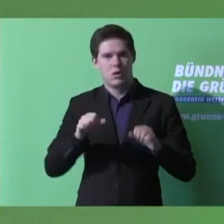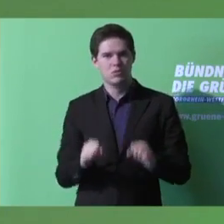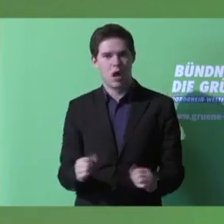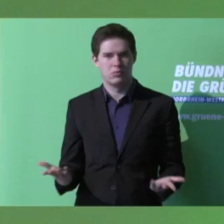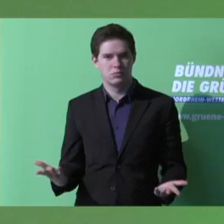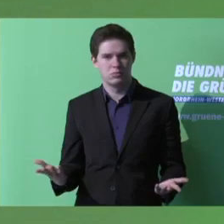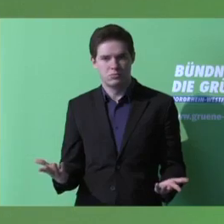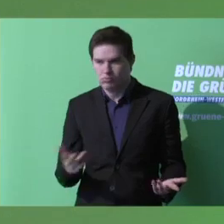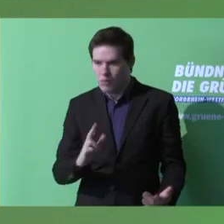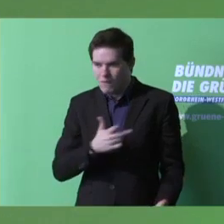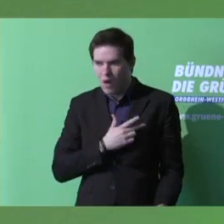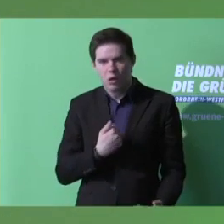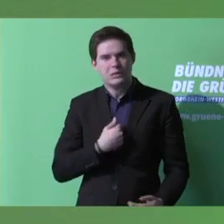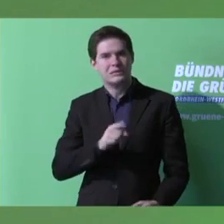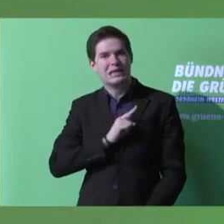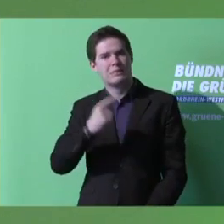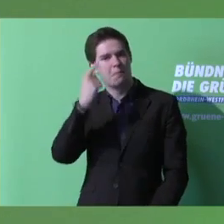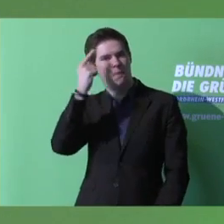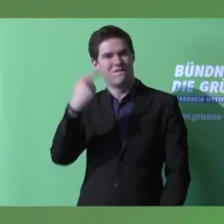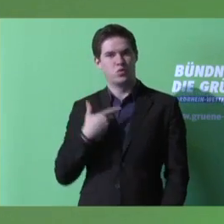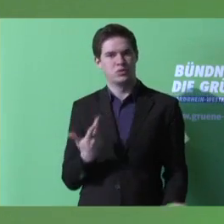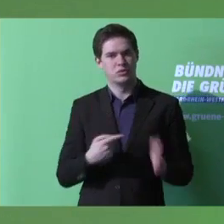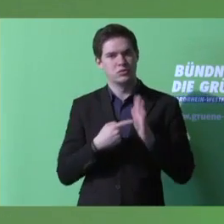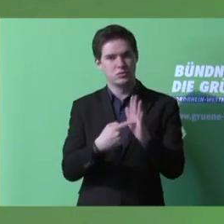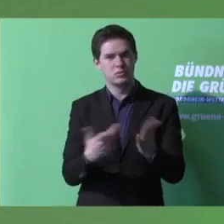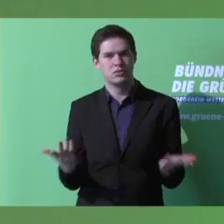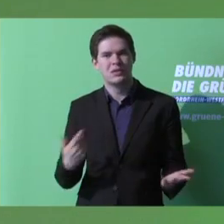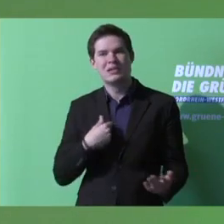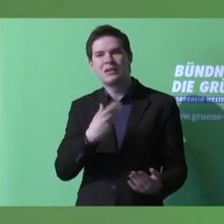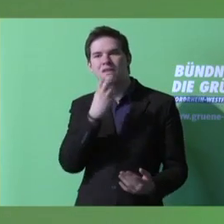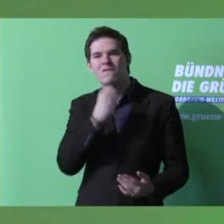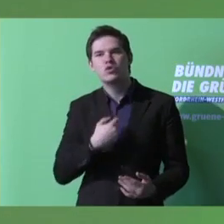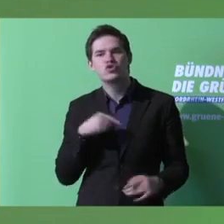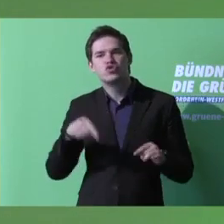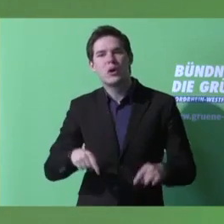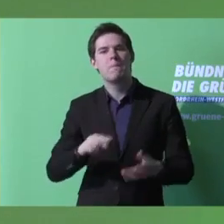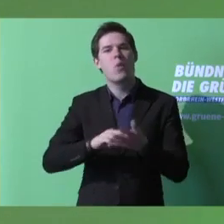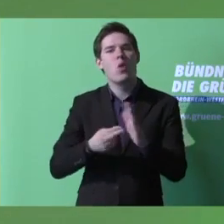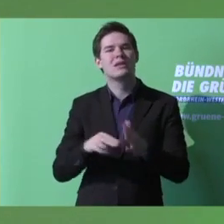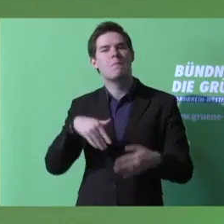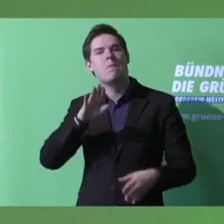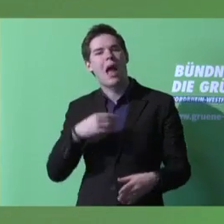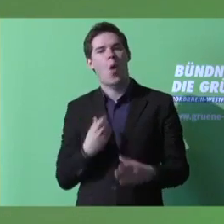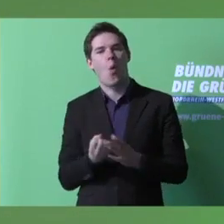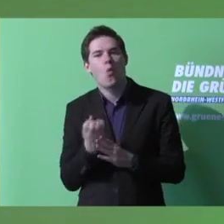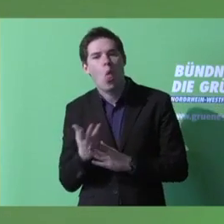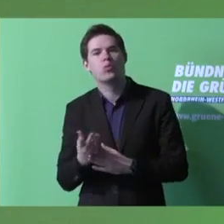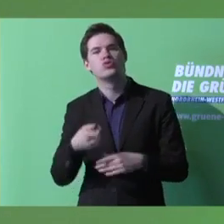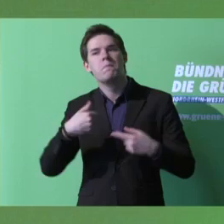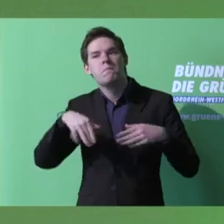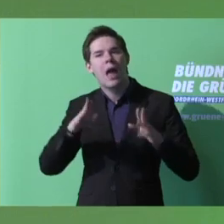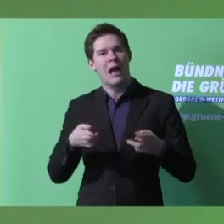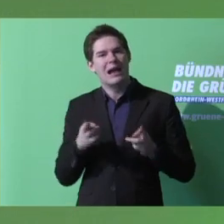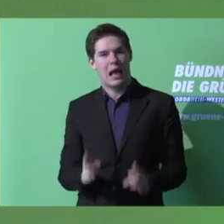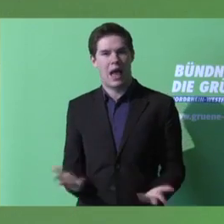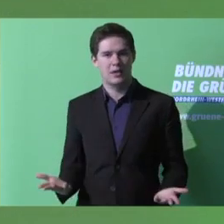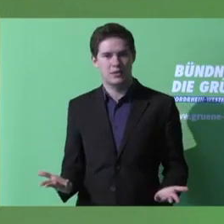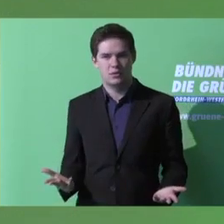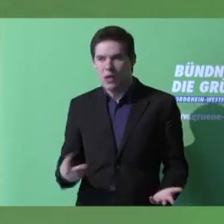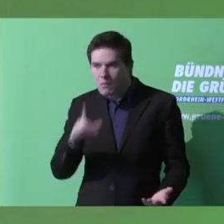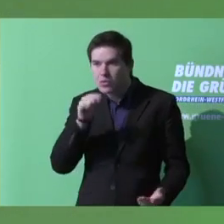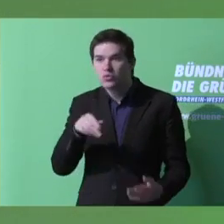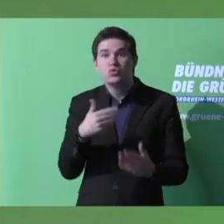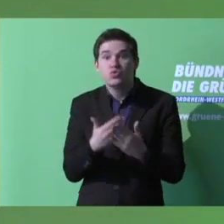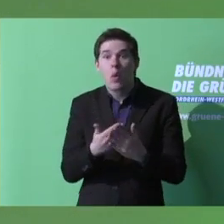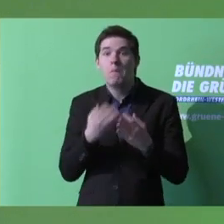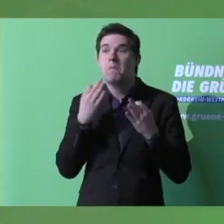Bilanz sagen, eine ökologischere, eine gerechtere Politik ist nicht nur möglich, sondern sie ist nötig